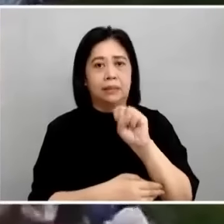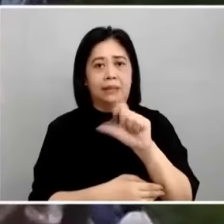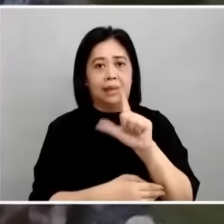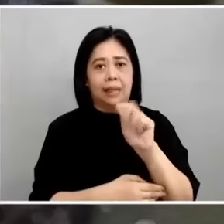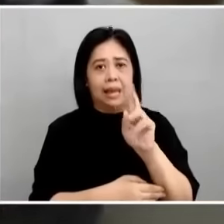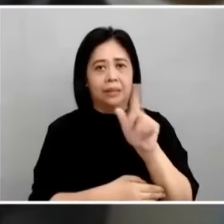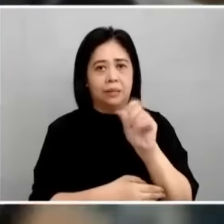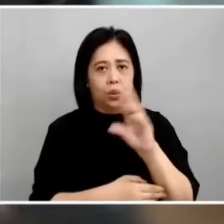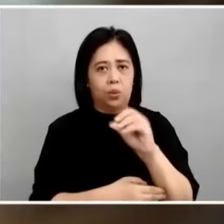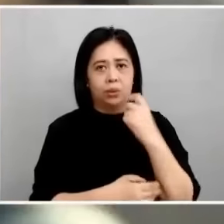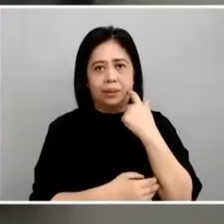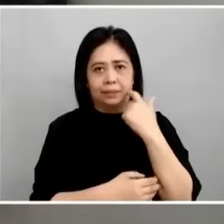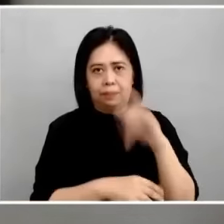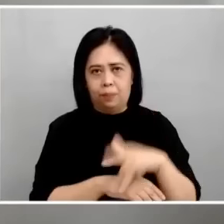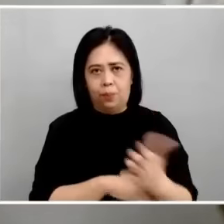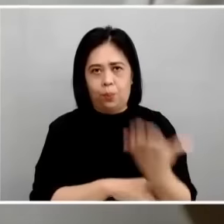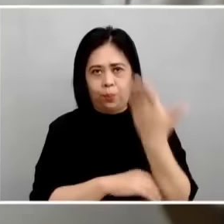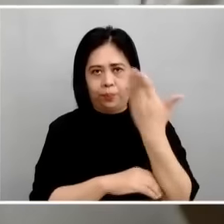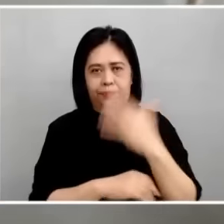umaga.